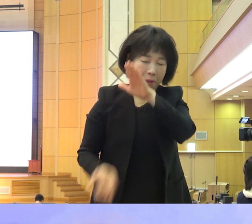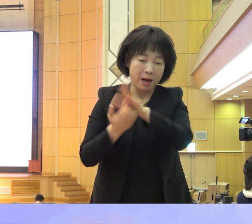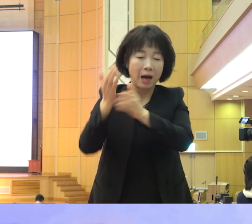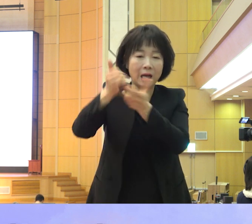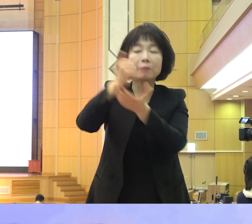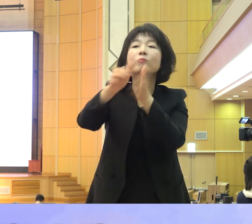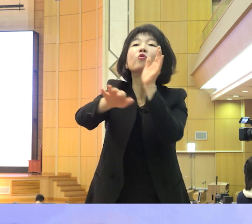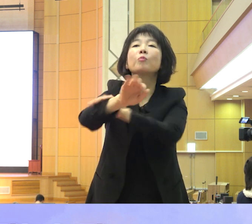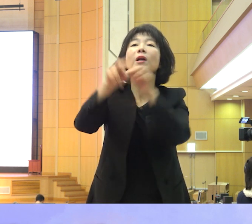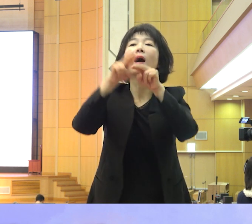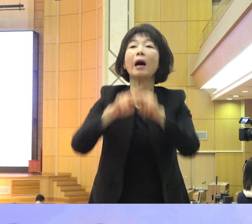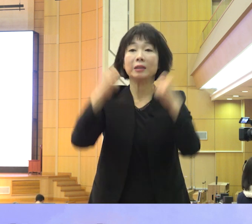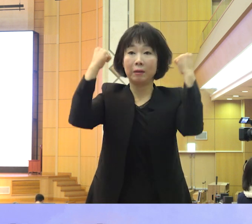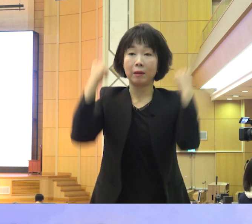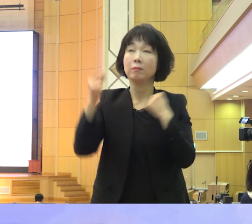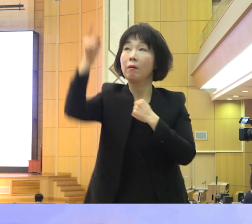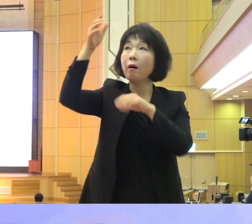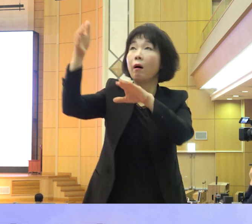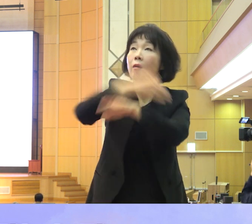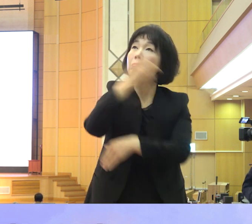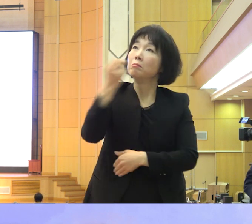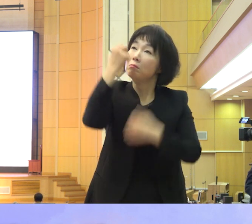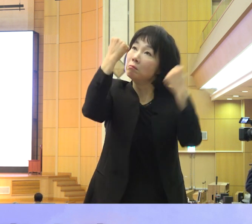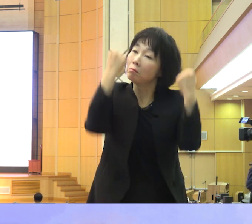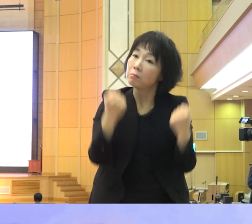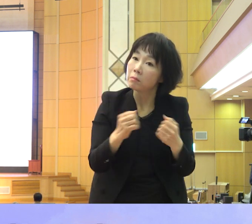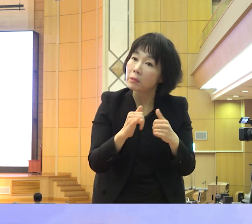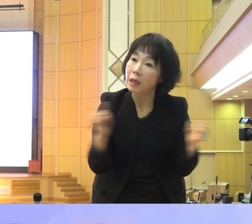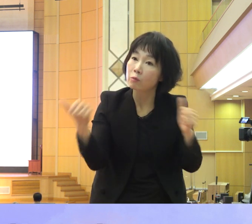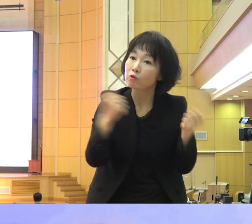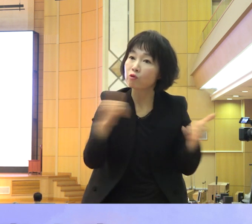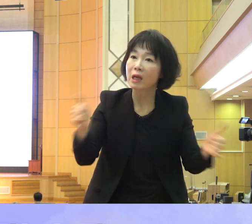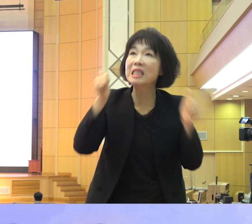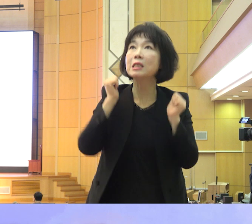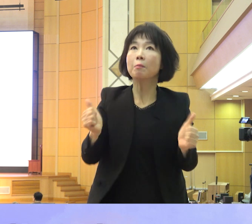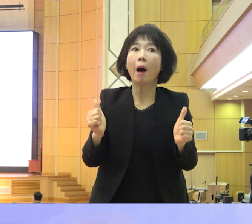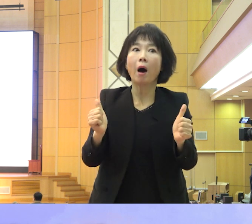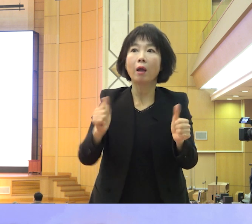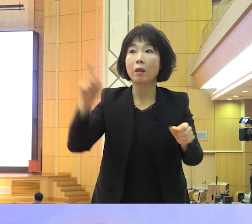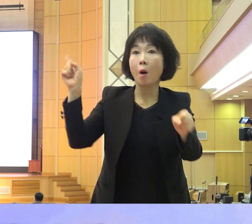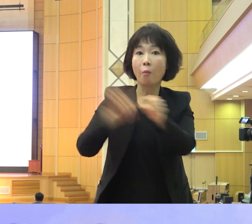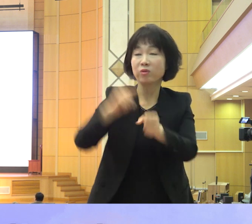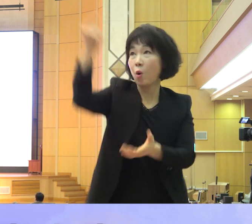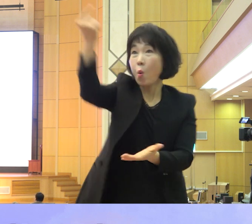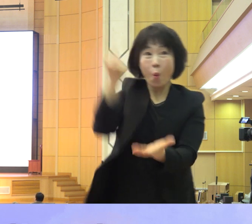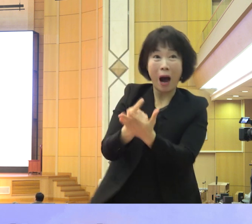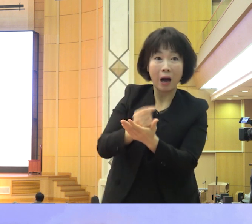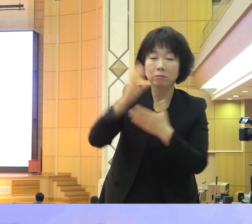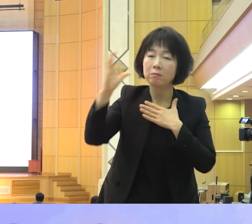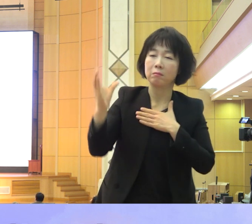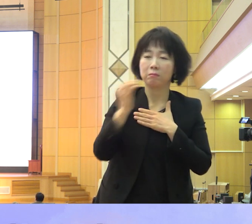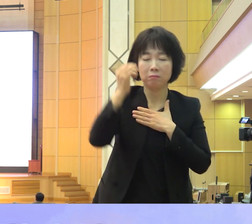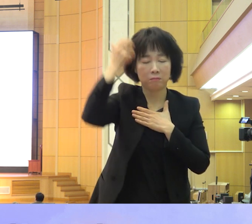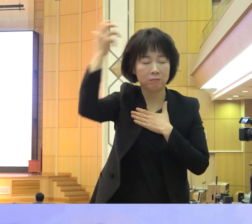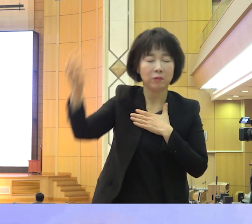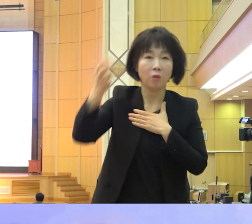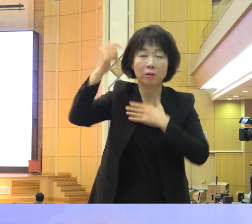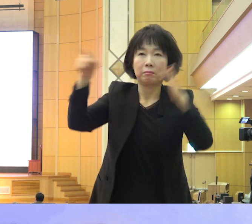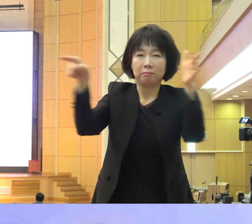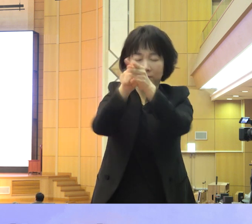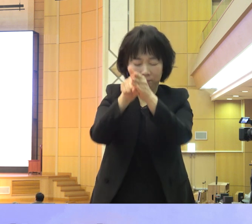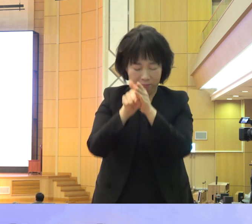전능하신 하나님 우편에 앉아 계시다가 저리로서 산자와 죽은 자를 심판하러 오시리라.